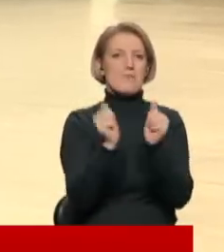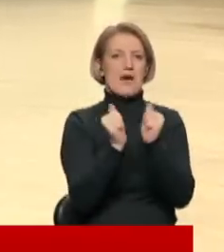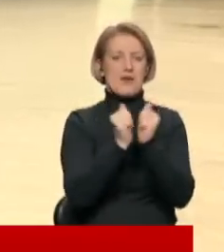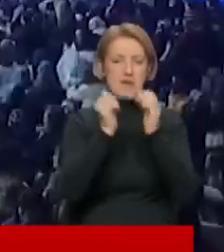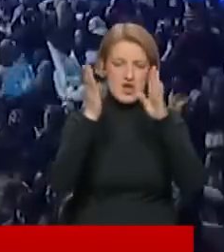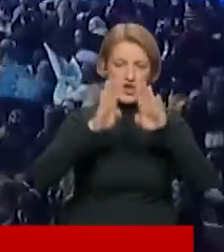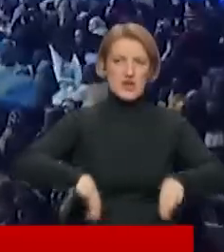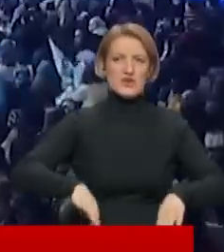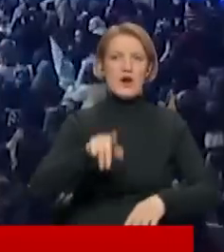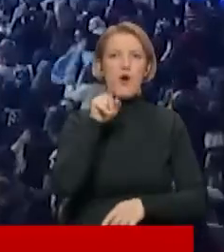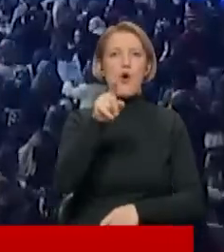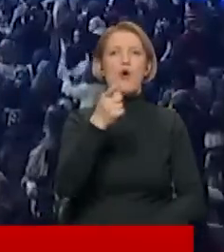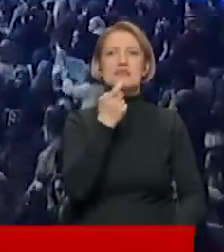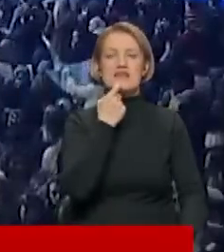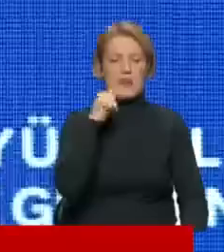yıkacağız